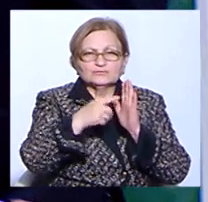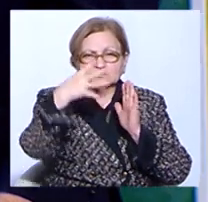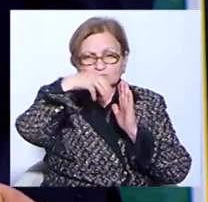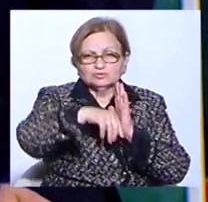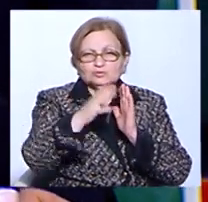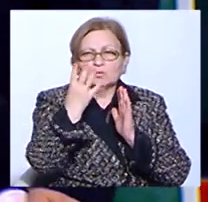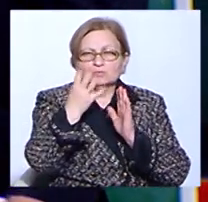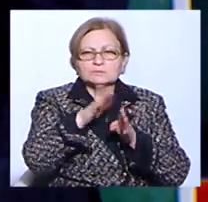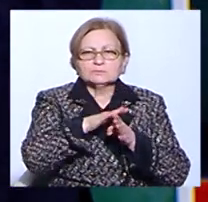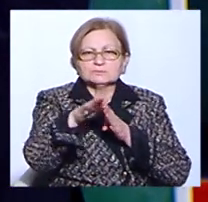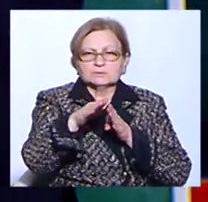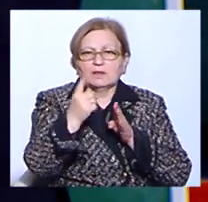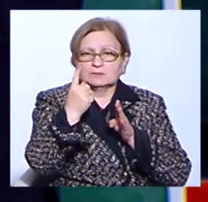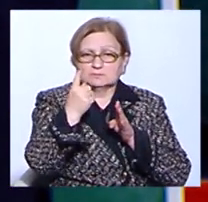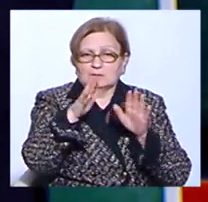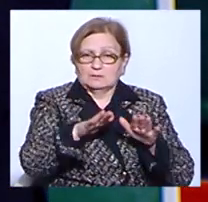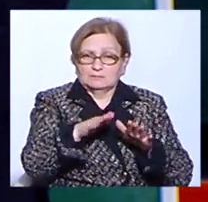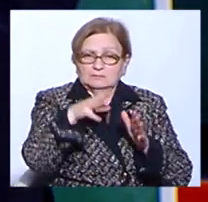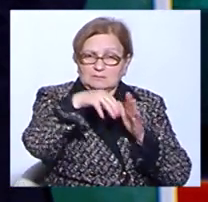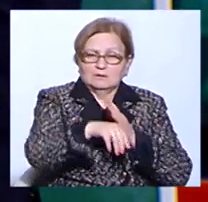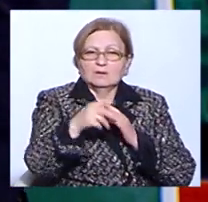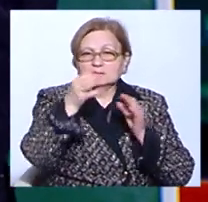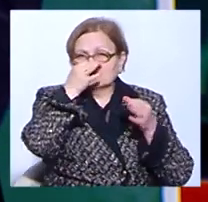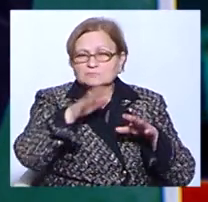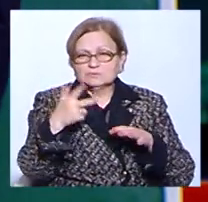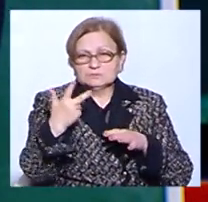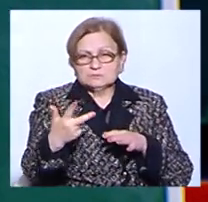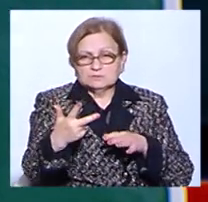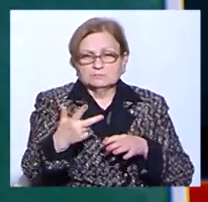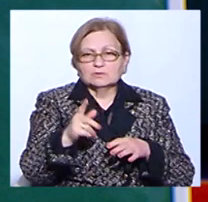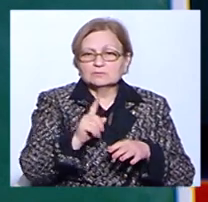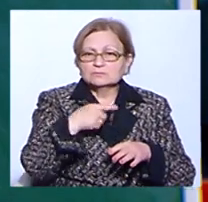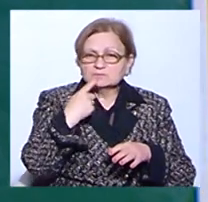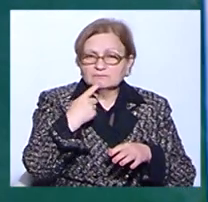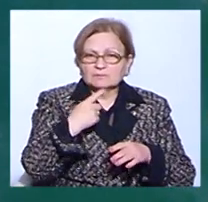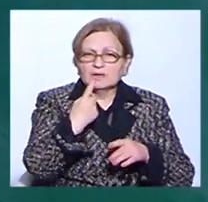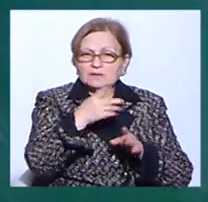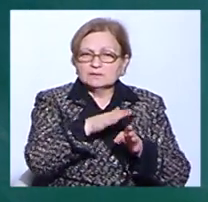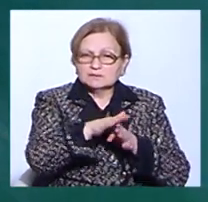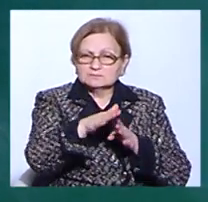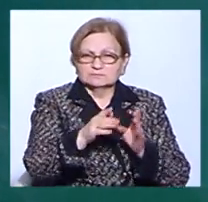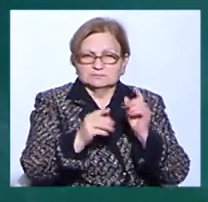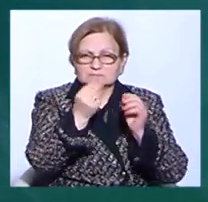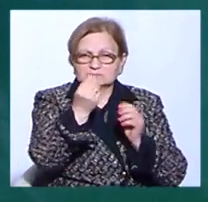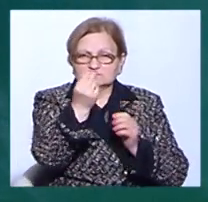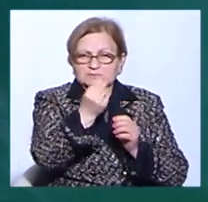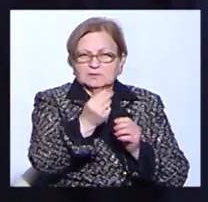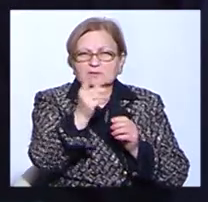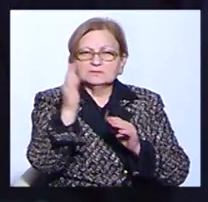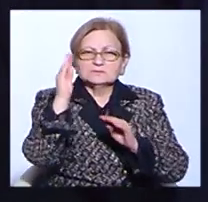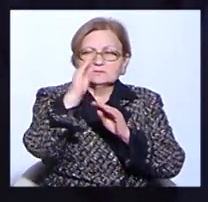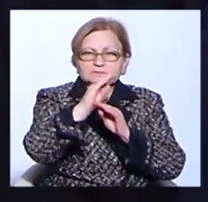4 სრულად ჩაეტია ერთხელ და ნაშტი დამჭა 3. მაშ როგორც ვამბობ 1 მთელს წერაგერ ნაშტს